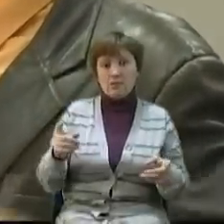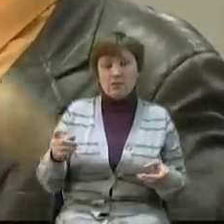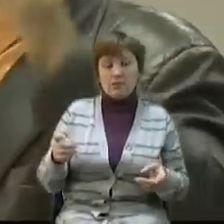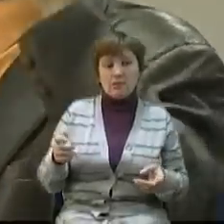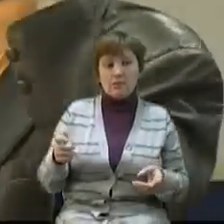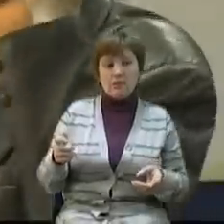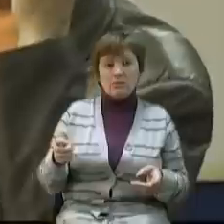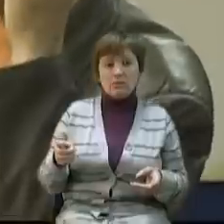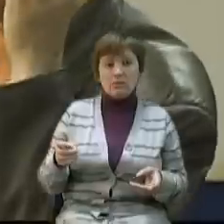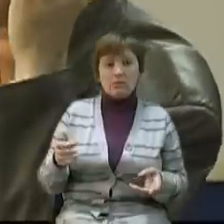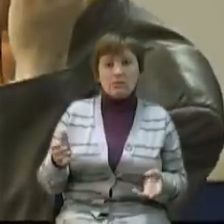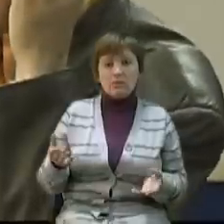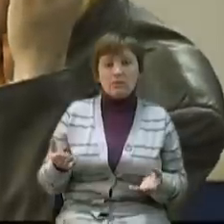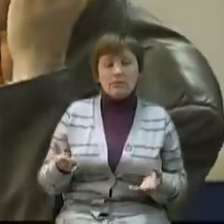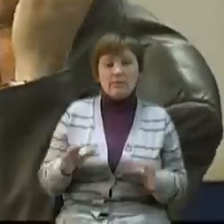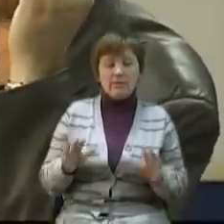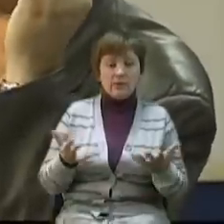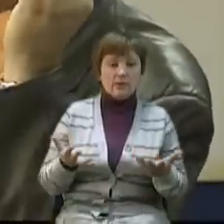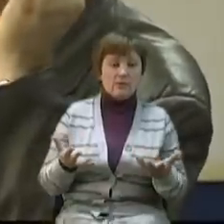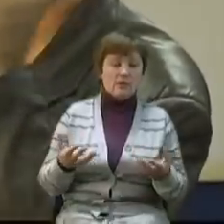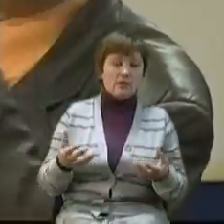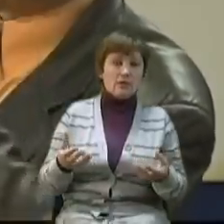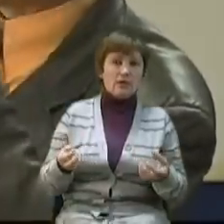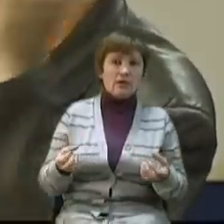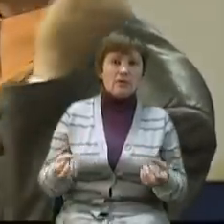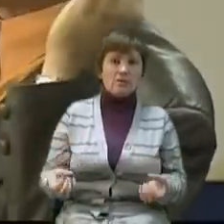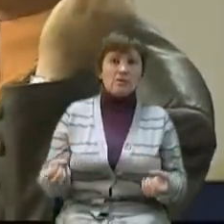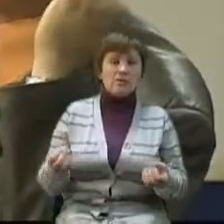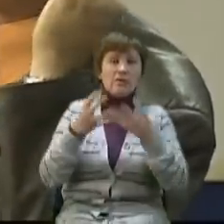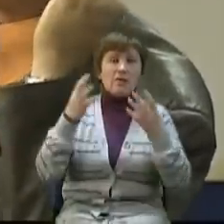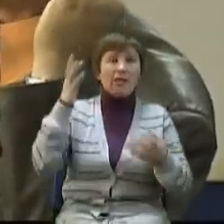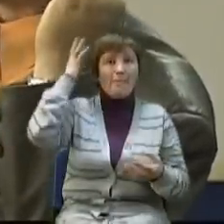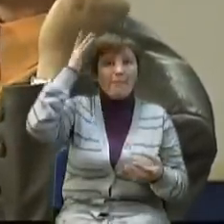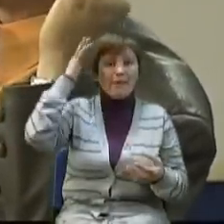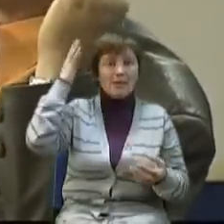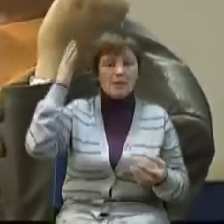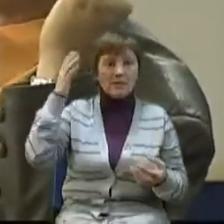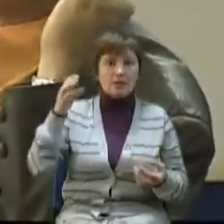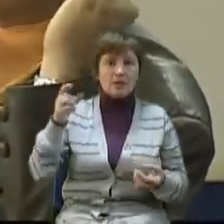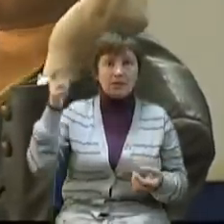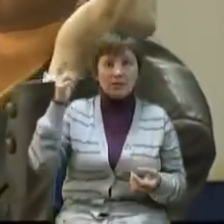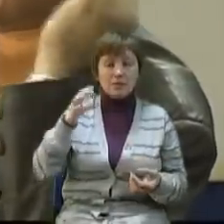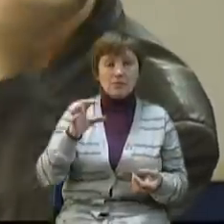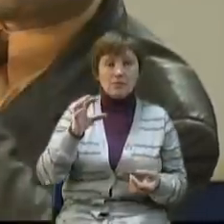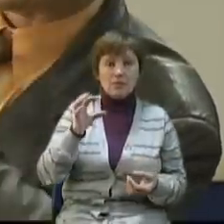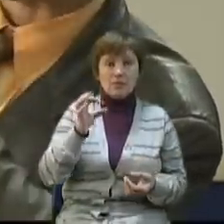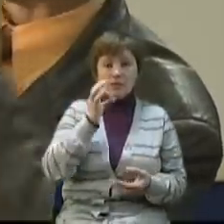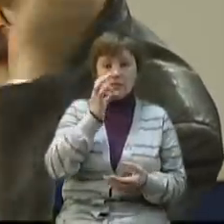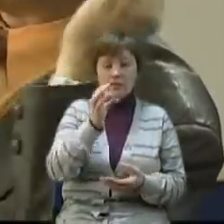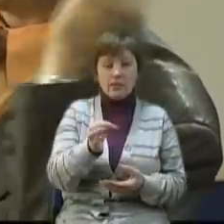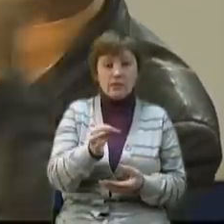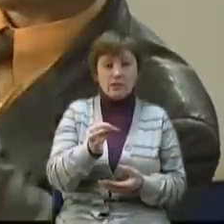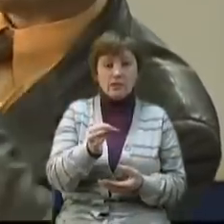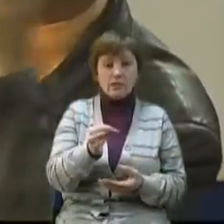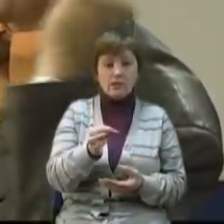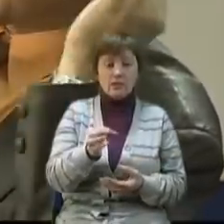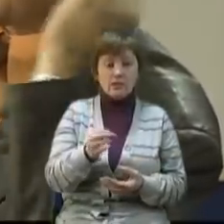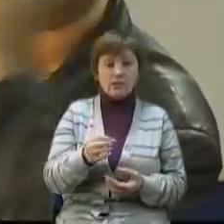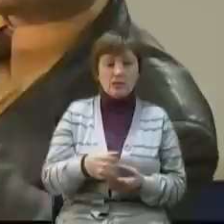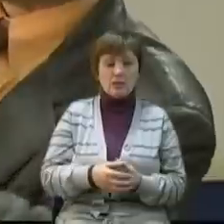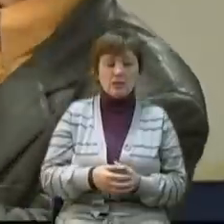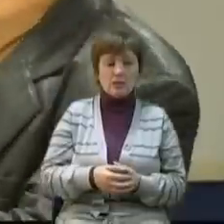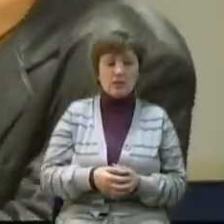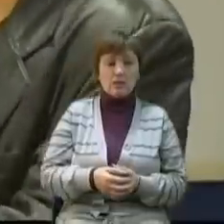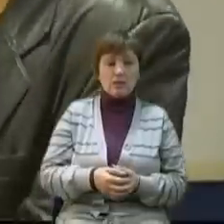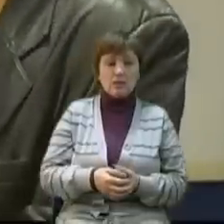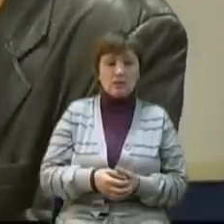И вдруг такая яркая-яркая мысль, вот Господь говорит иногда такой, яркой мыслью, поперек твоих мыслей, так